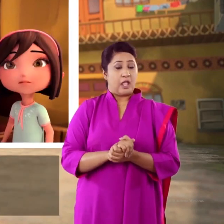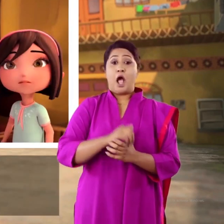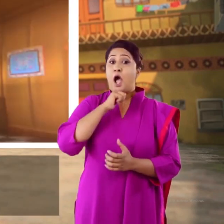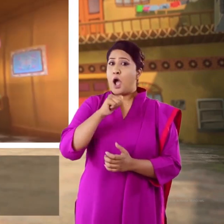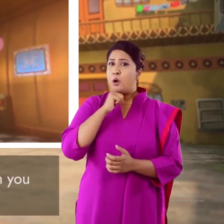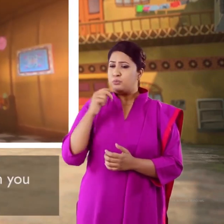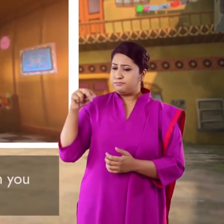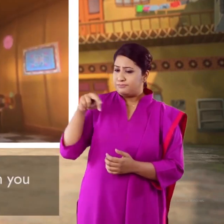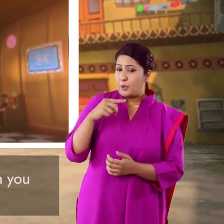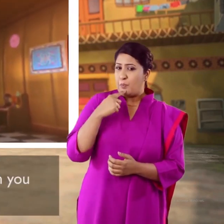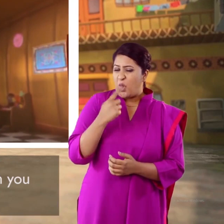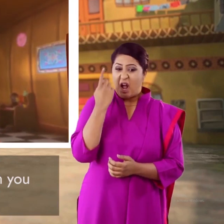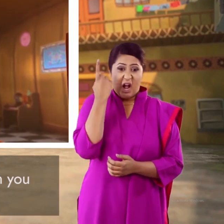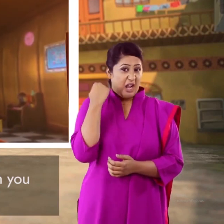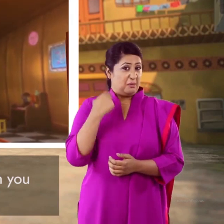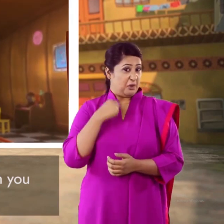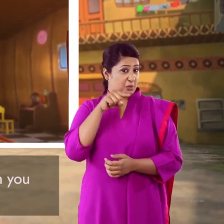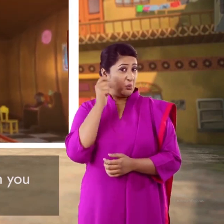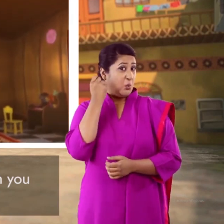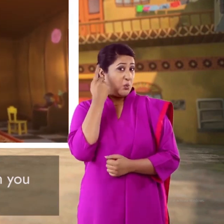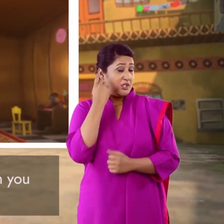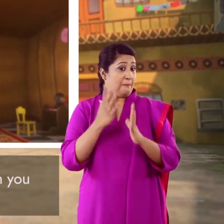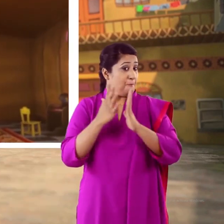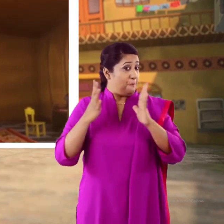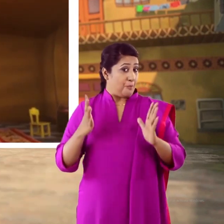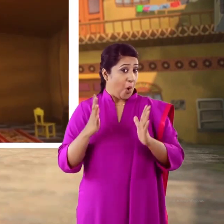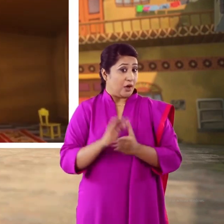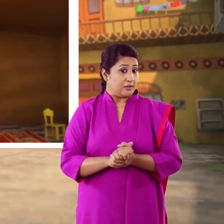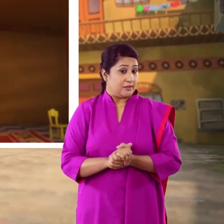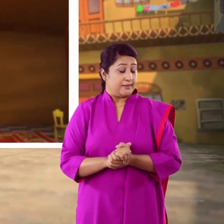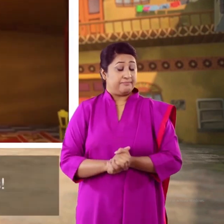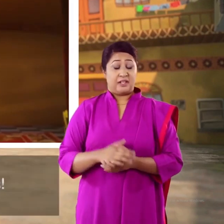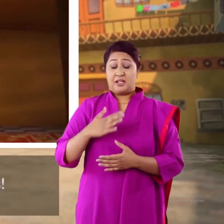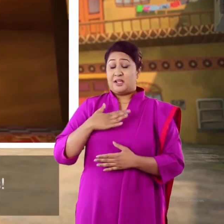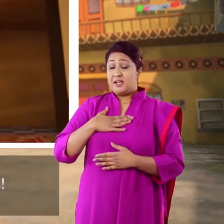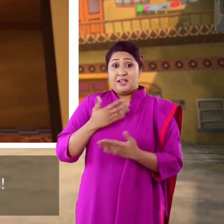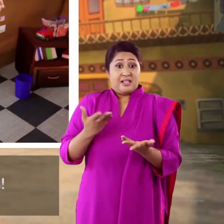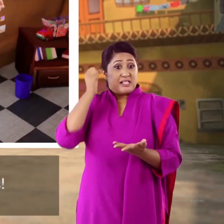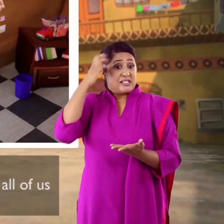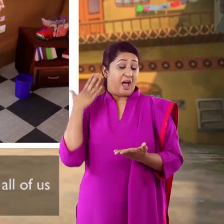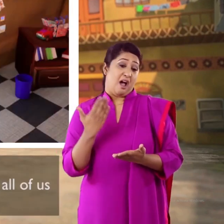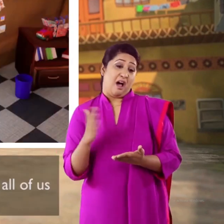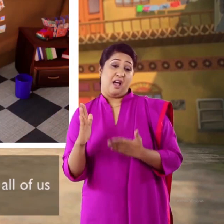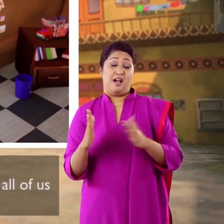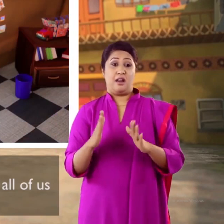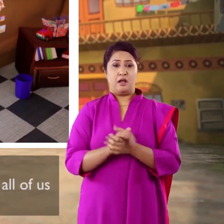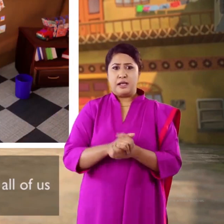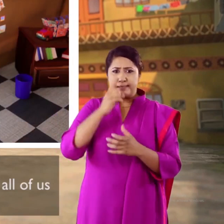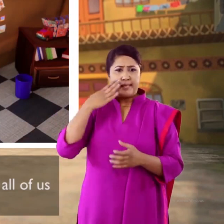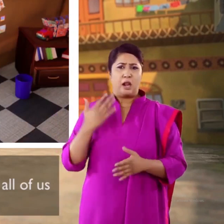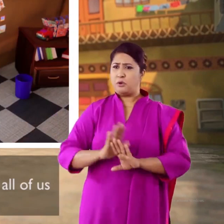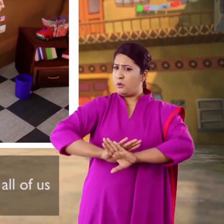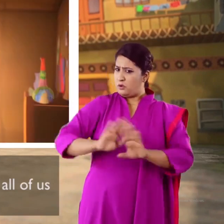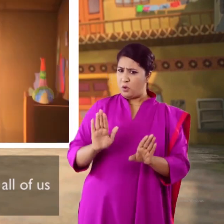ज़ैनब बेटा, बेटा मैं जो कल तुम्हारे साथ गुस्सा हो गया था वो हमसे अलग है। अब्बा वो हमारी तरह